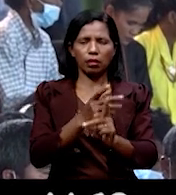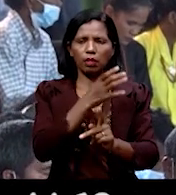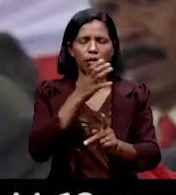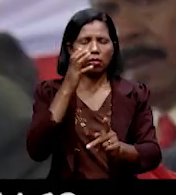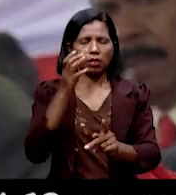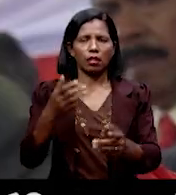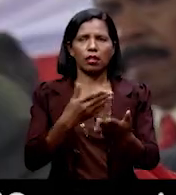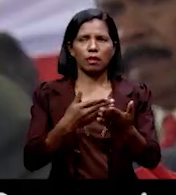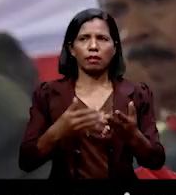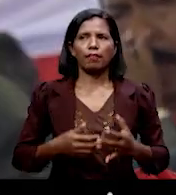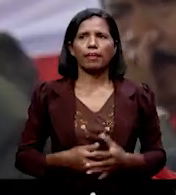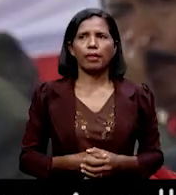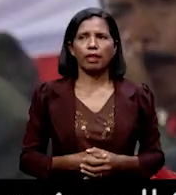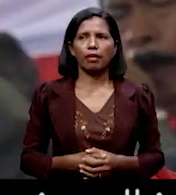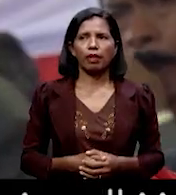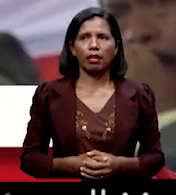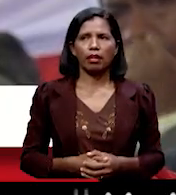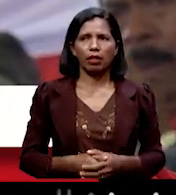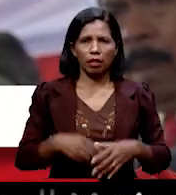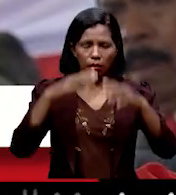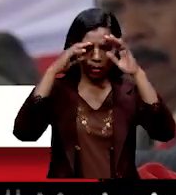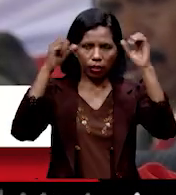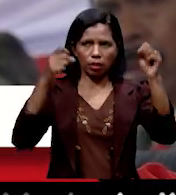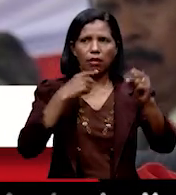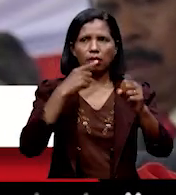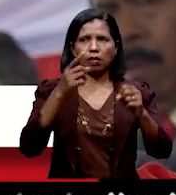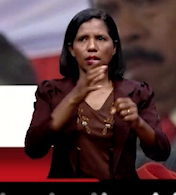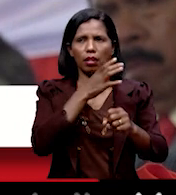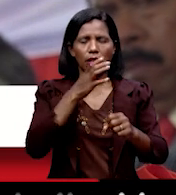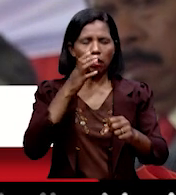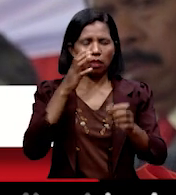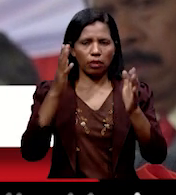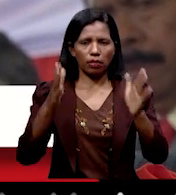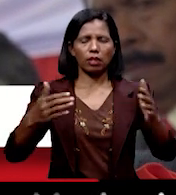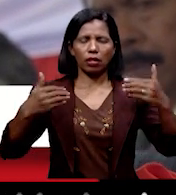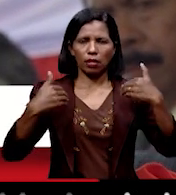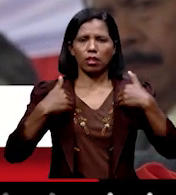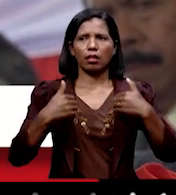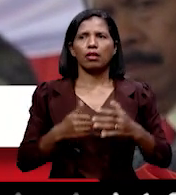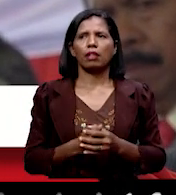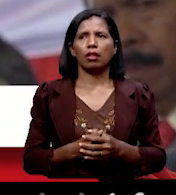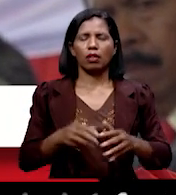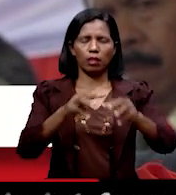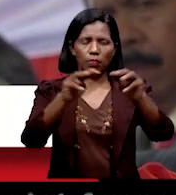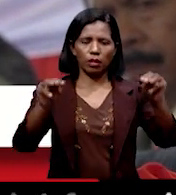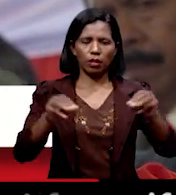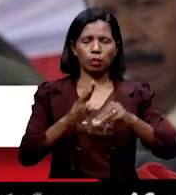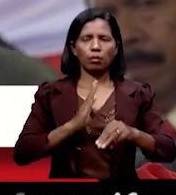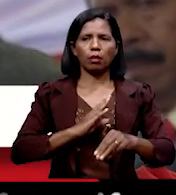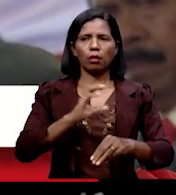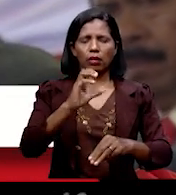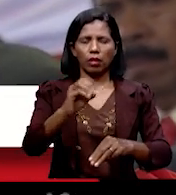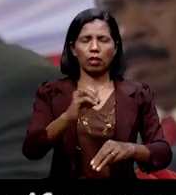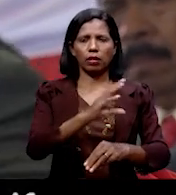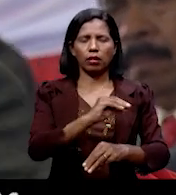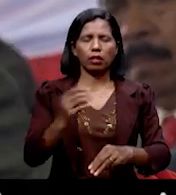local. Ne nai presidente atu hatete de han kata agricultura sira iha Munisipi Bobonaru, sirene